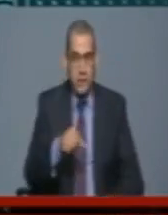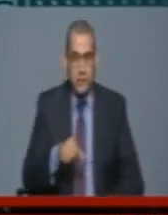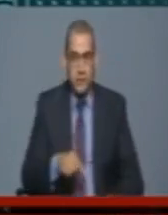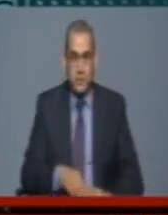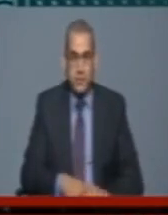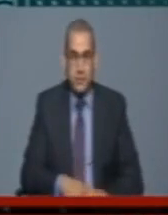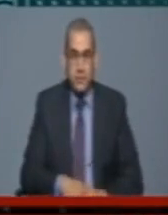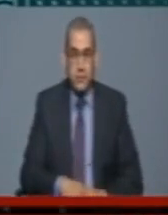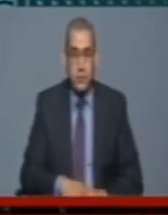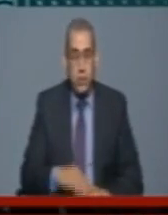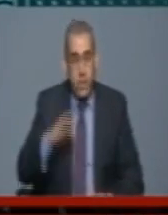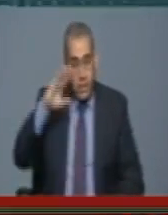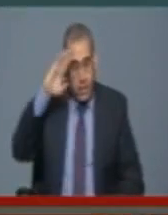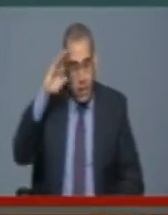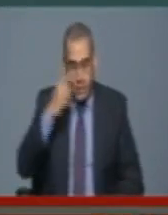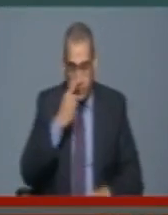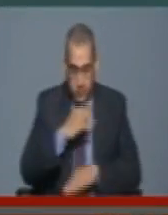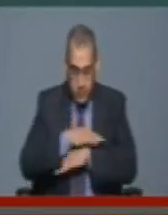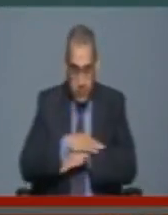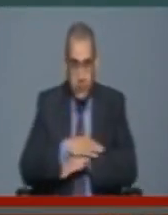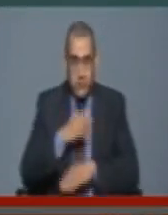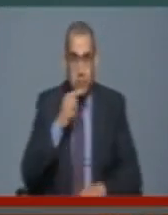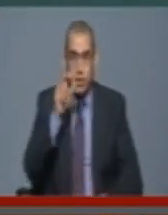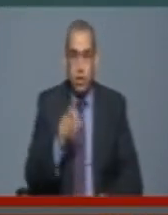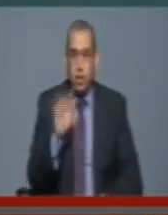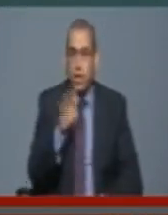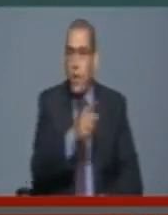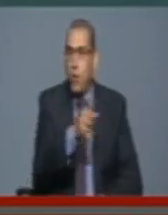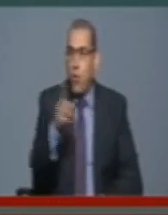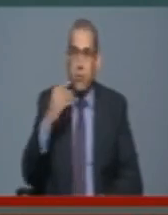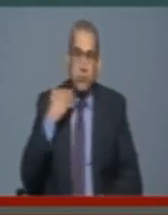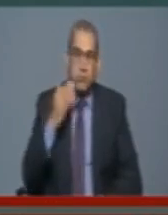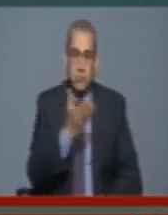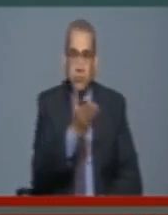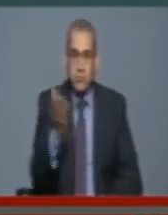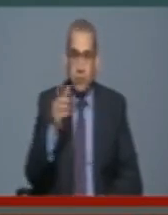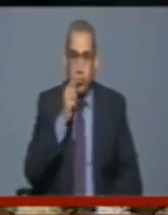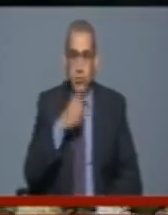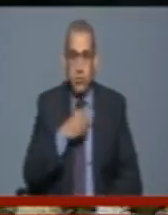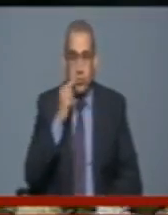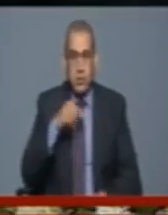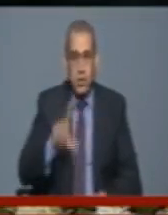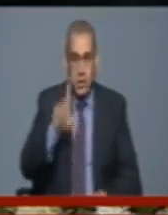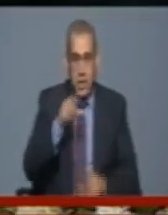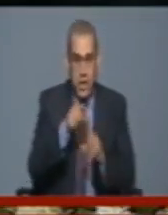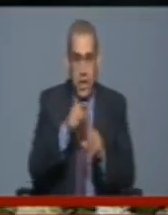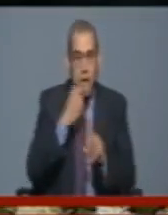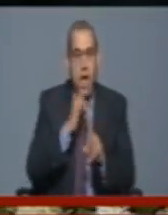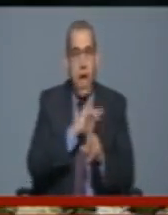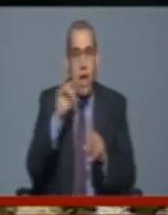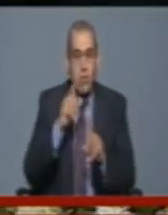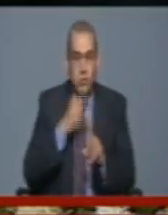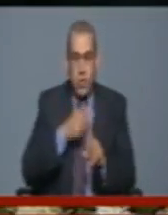كل التحية والتقدير لهذا الشعب النبيل ولقائده الذي كما قلت